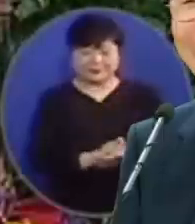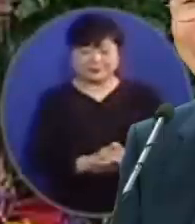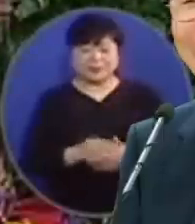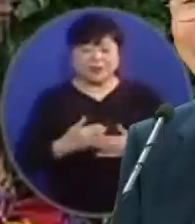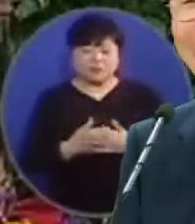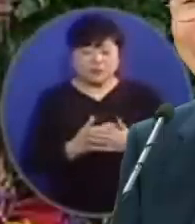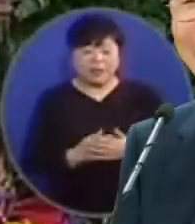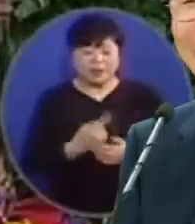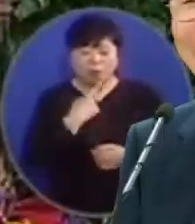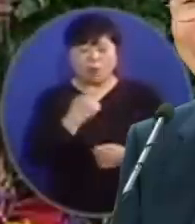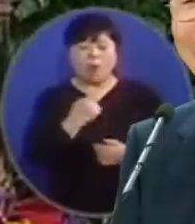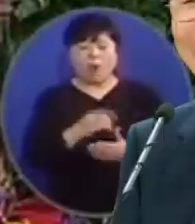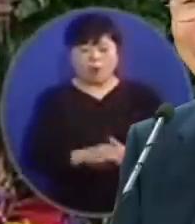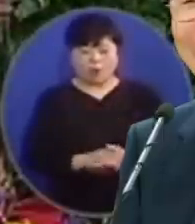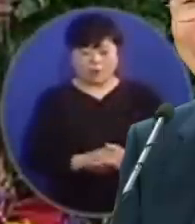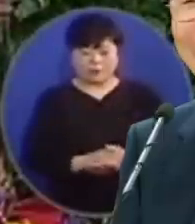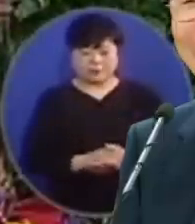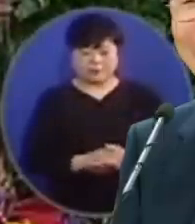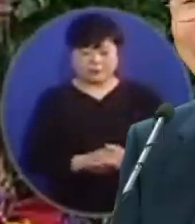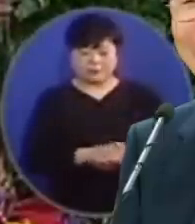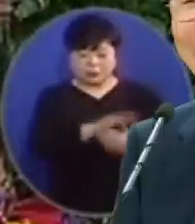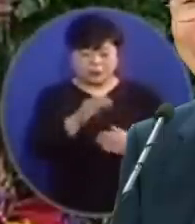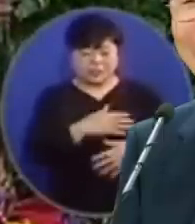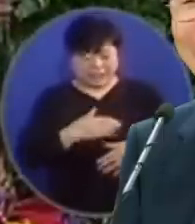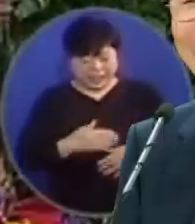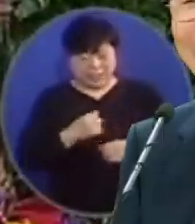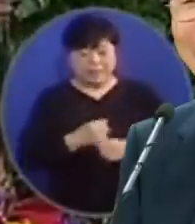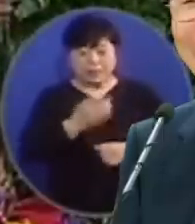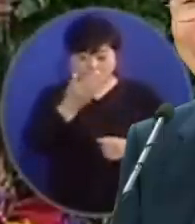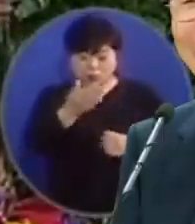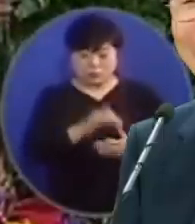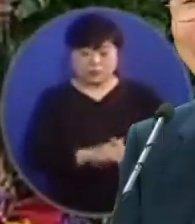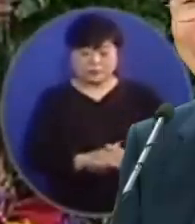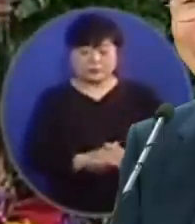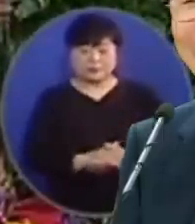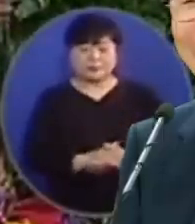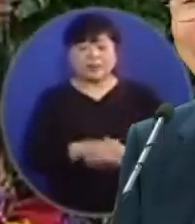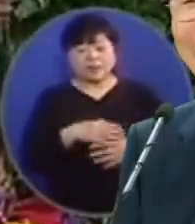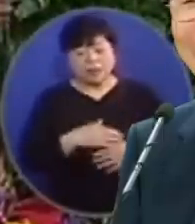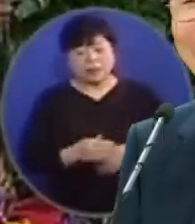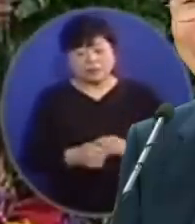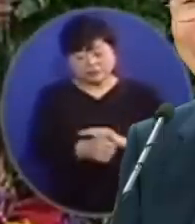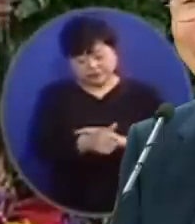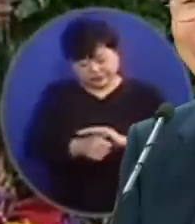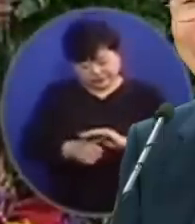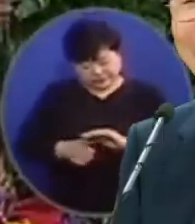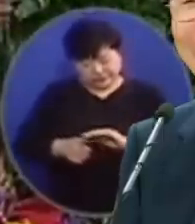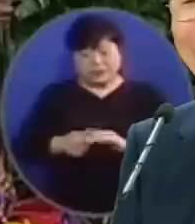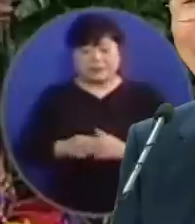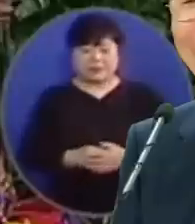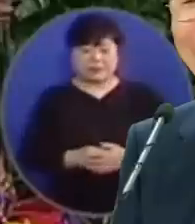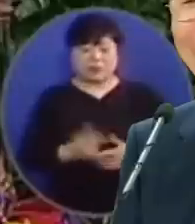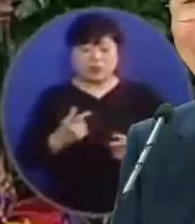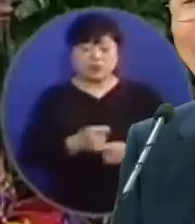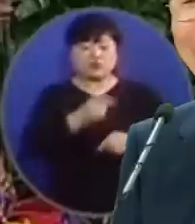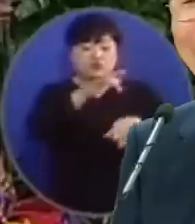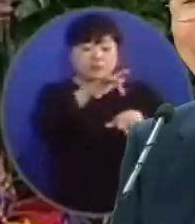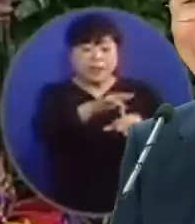불안과 공포는 우리를 약하게 만들잖아요. 약하가 뒤로 물러가면